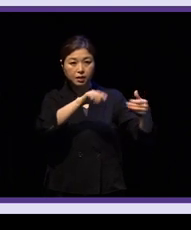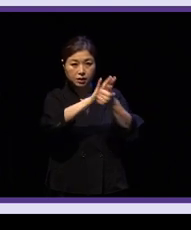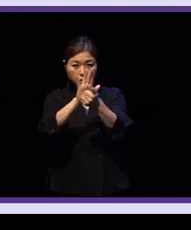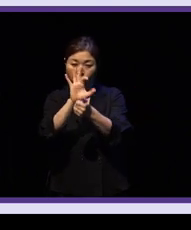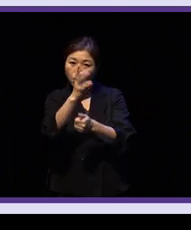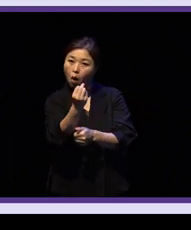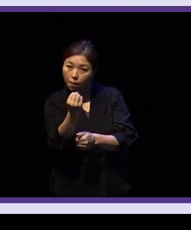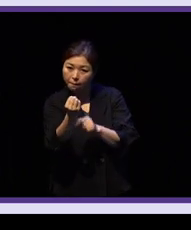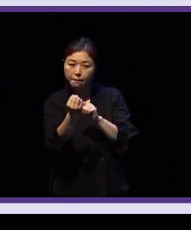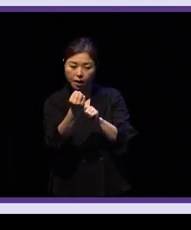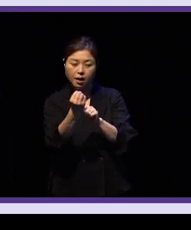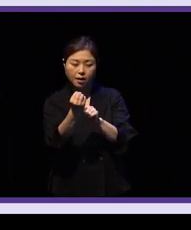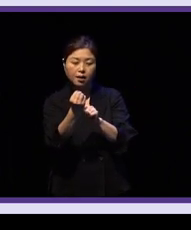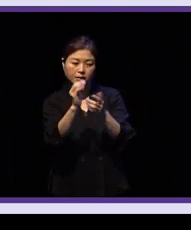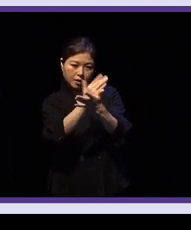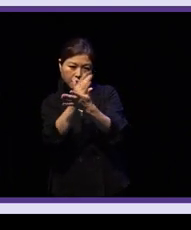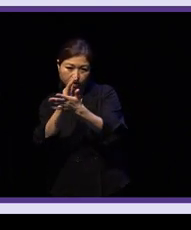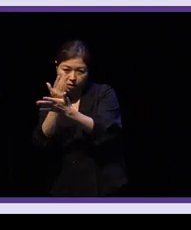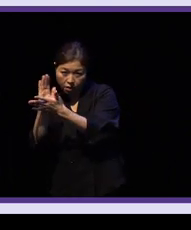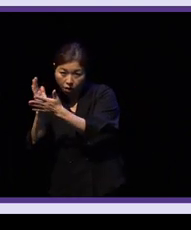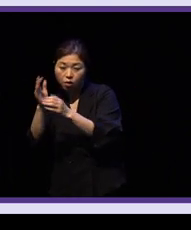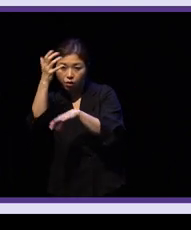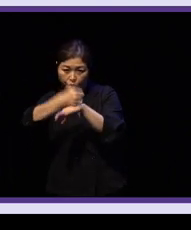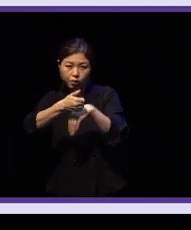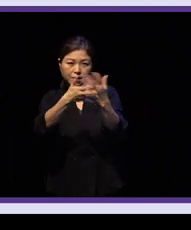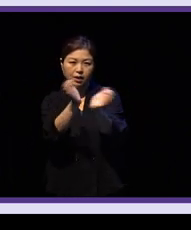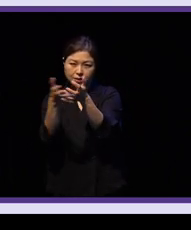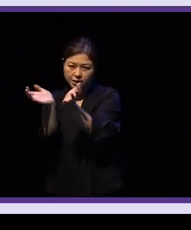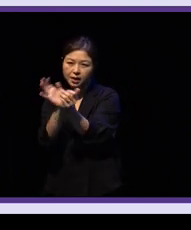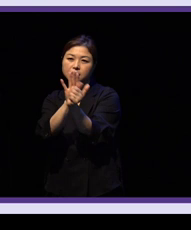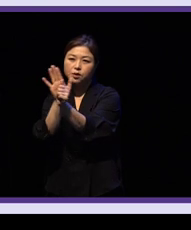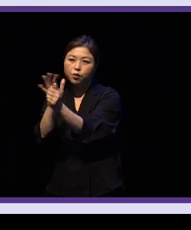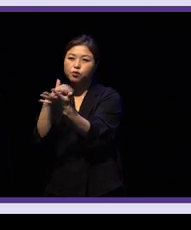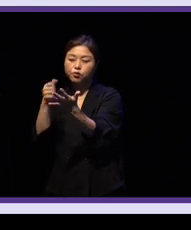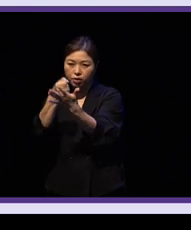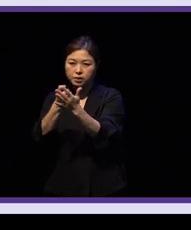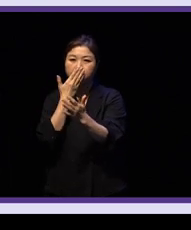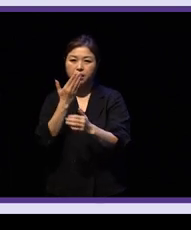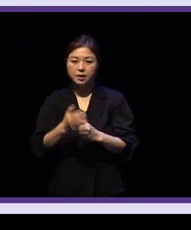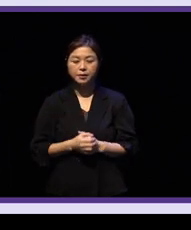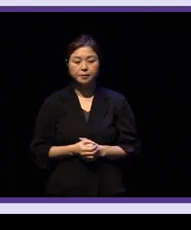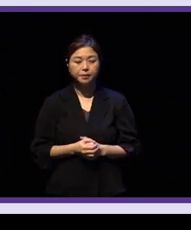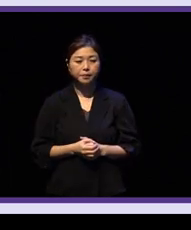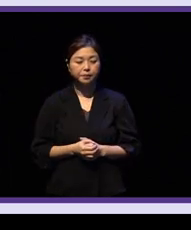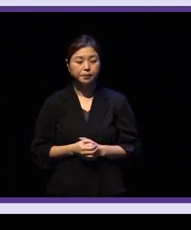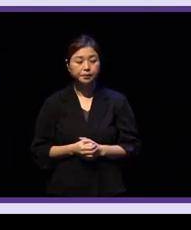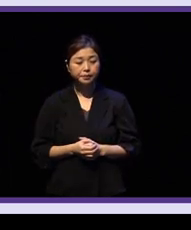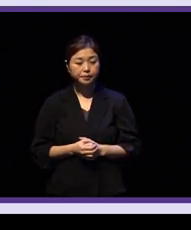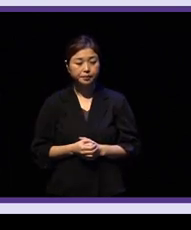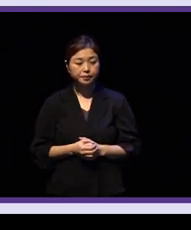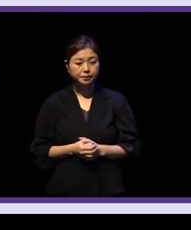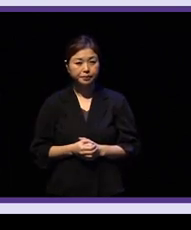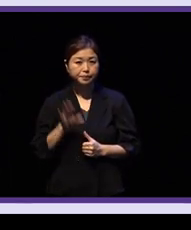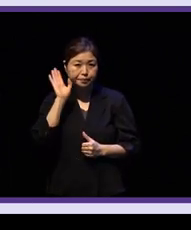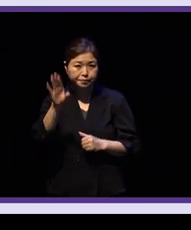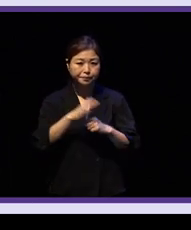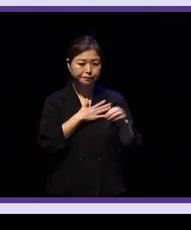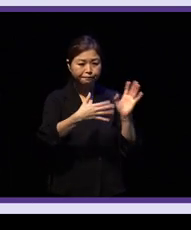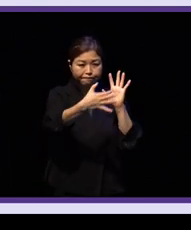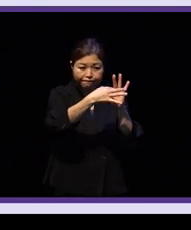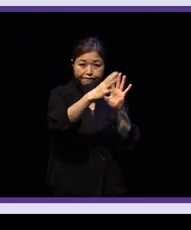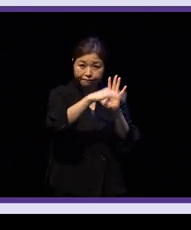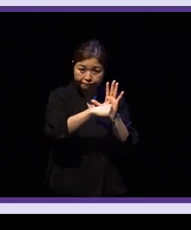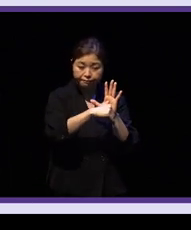지원 결정을 감안해 가지고 지원단체 수는 결정이 될 예정이란 점 말씀드리겠습니다 혹시라도 나중에 매칭